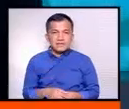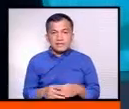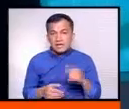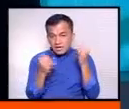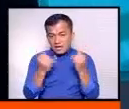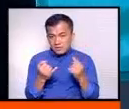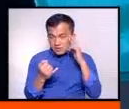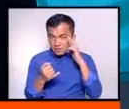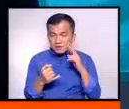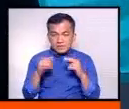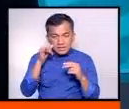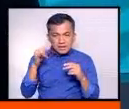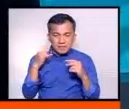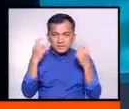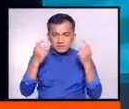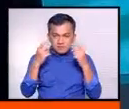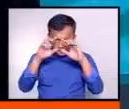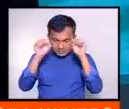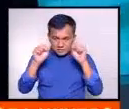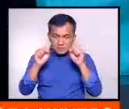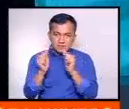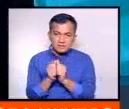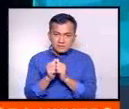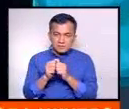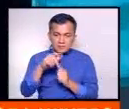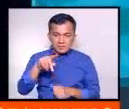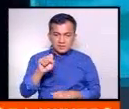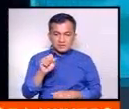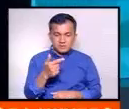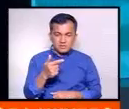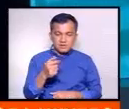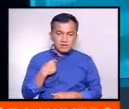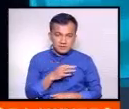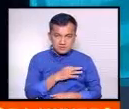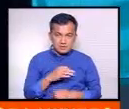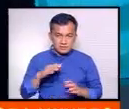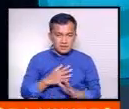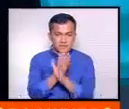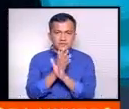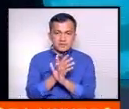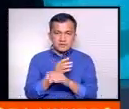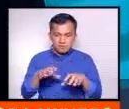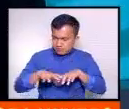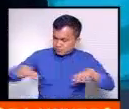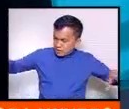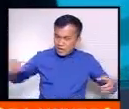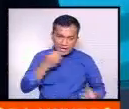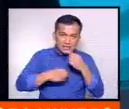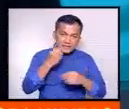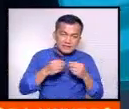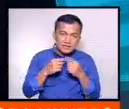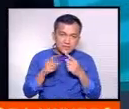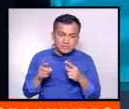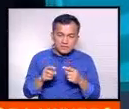Kagabi, nagdiwang na ang Pangulo kasama ang Presidential Security Group at tauhan sa Davao. Nakipag-boodle fight pa ito, samantala